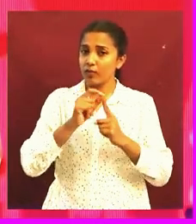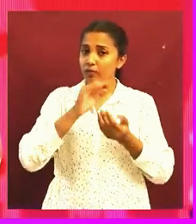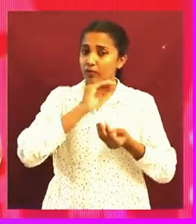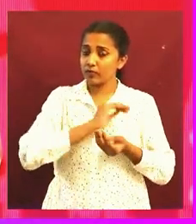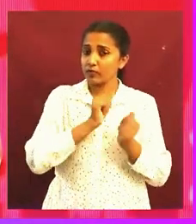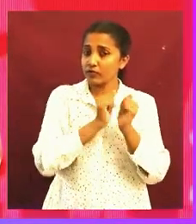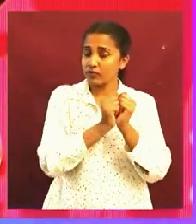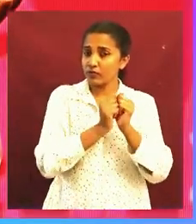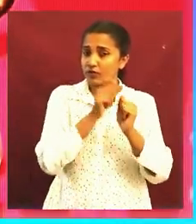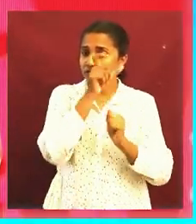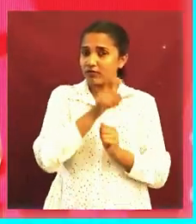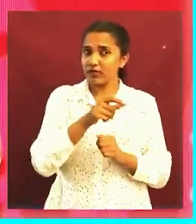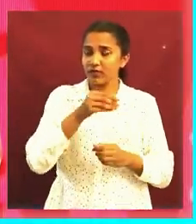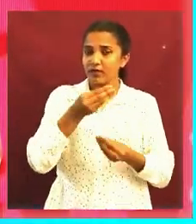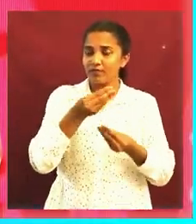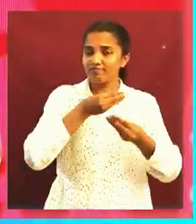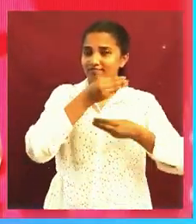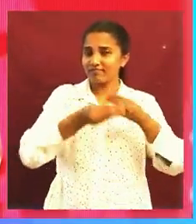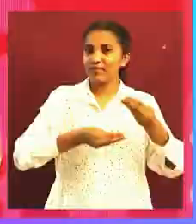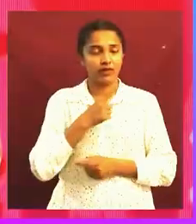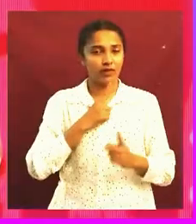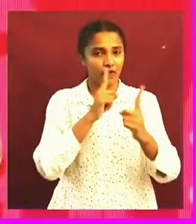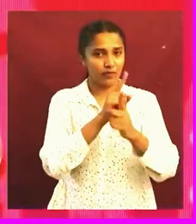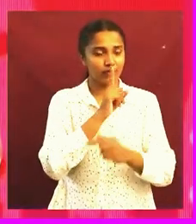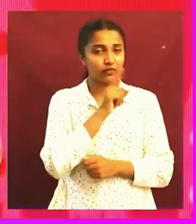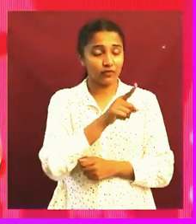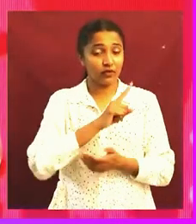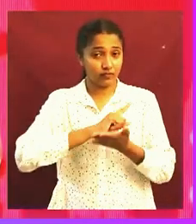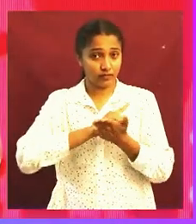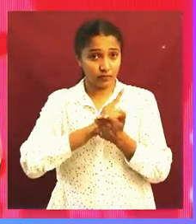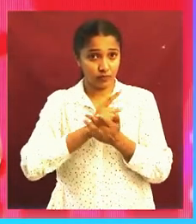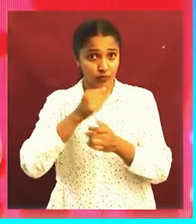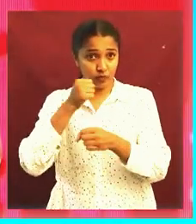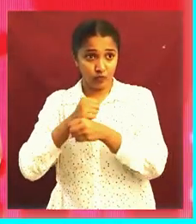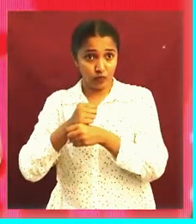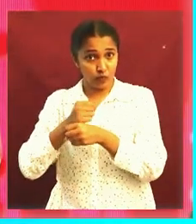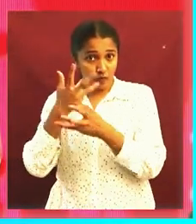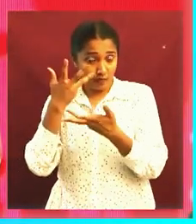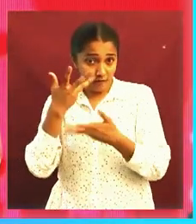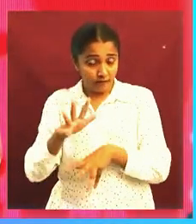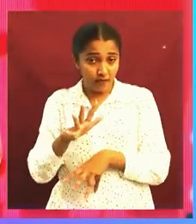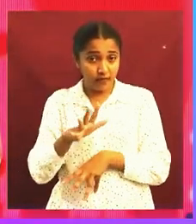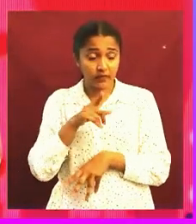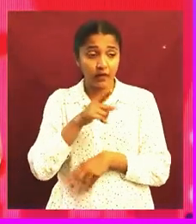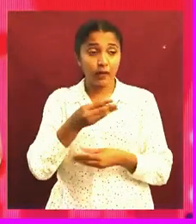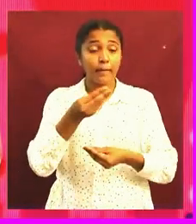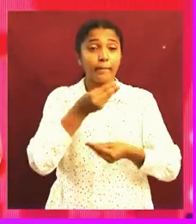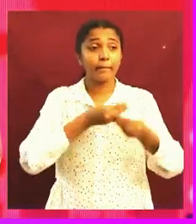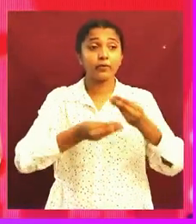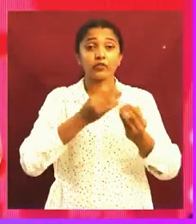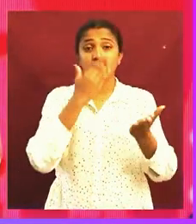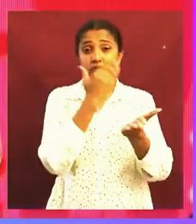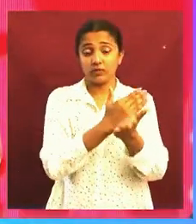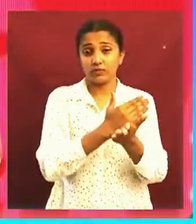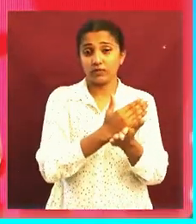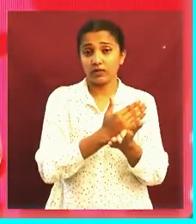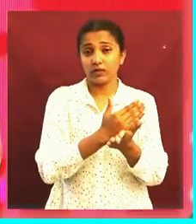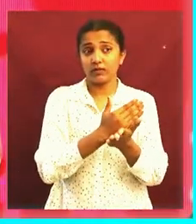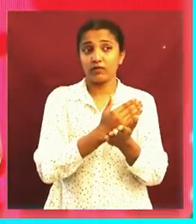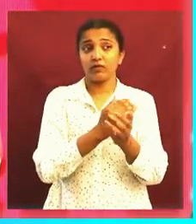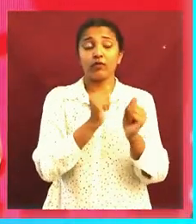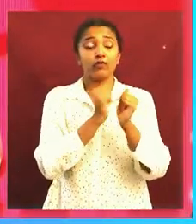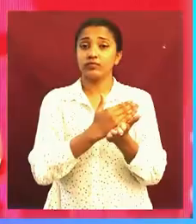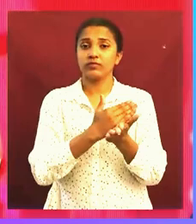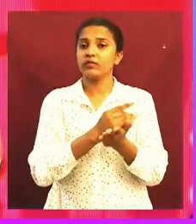පෞද්ගලිකංශයෙන් ව්‍යවසායකෙක් ව්‍යාපාරිකයෙක් හම්බුනාම කියනවා ජාතික ජන බලවේගයේ ආණ්ඩුව ආපුවාම ව්‍යාපාර නතර කරනවා කර්මාන්ත